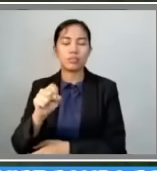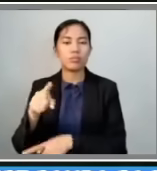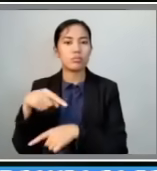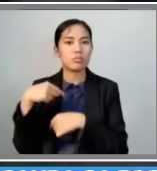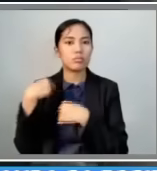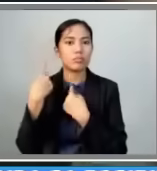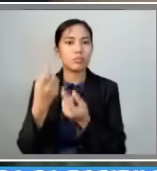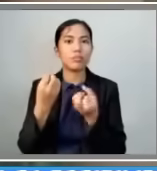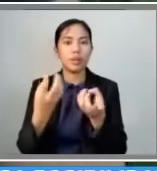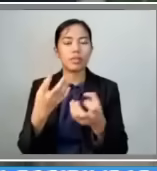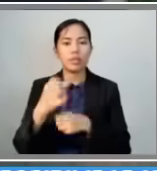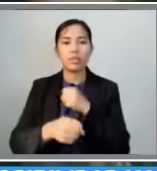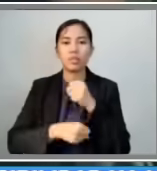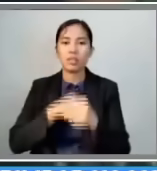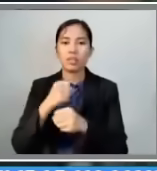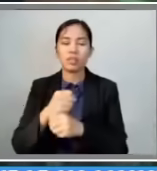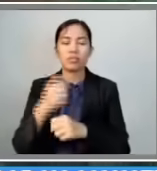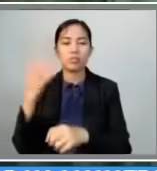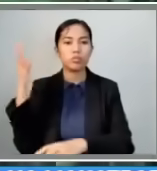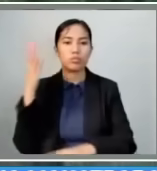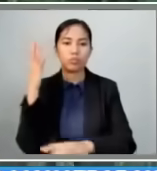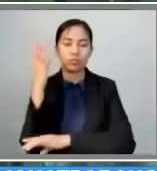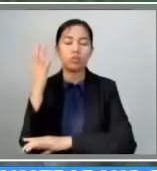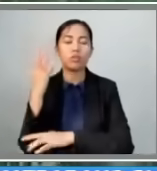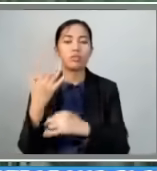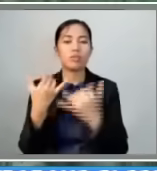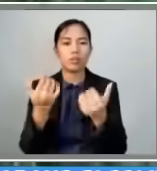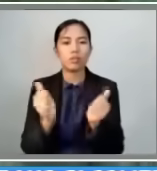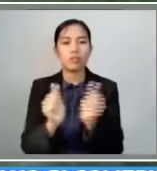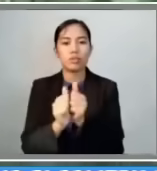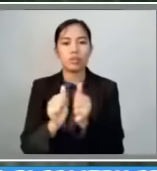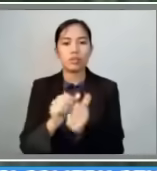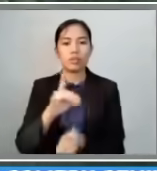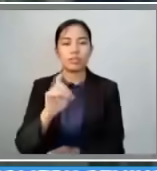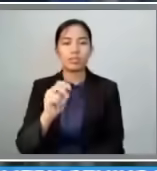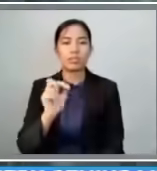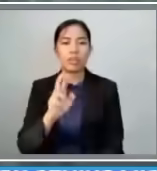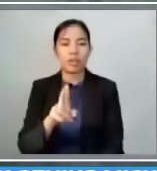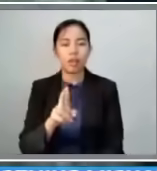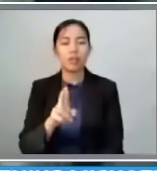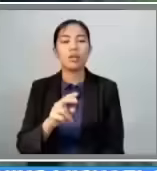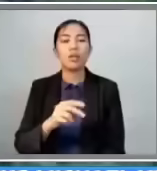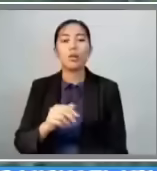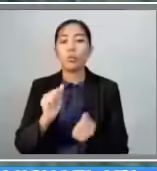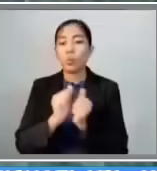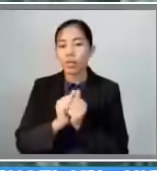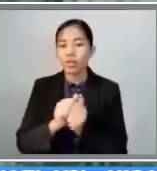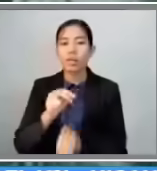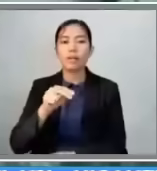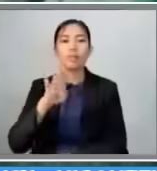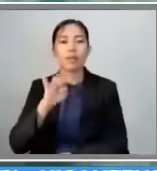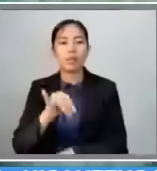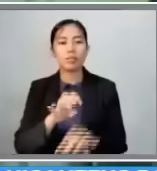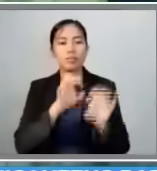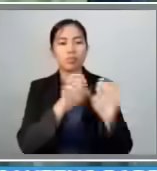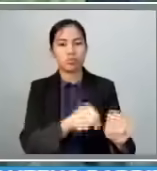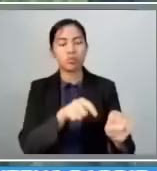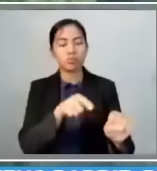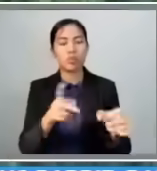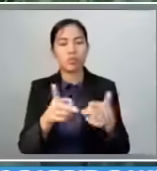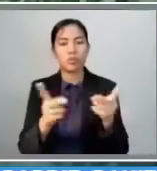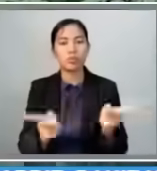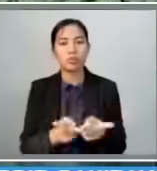operasyon. Kasama ang DNR sa Region 4A, ni raid ng NBI ENCD ang lugar kung saan ginagawa ang illegal